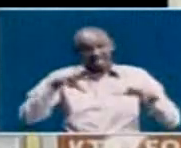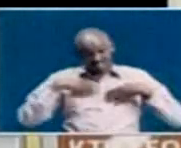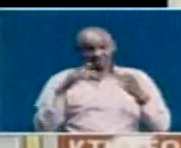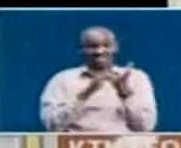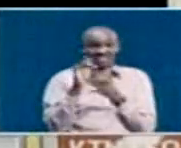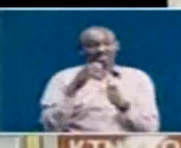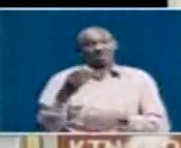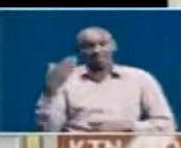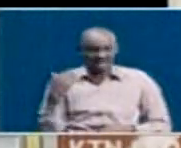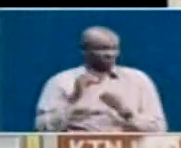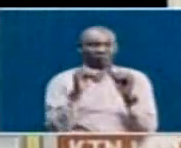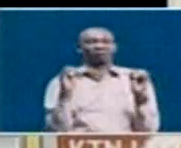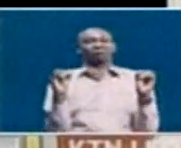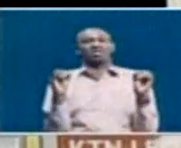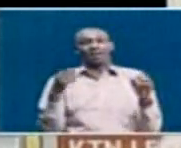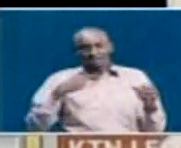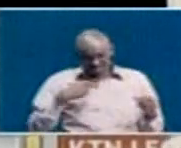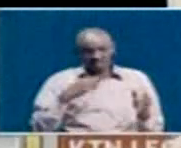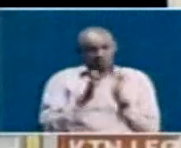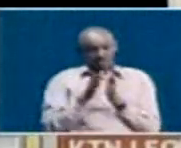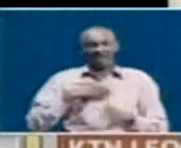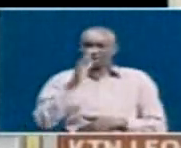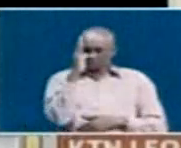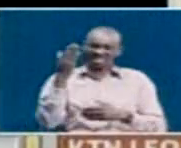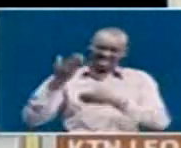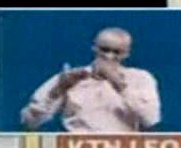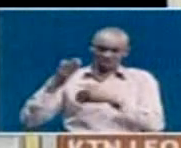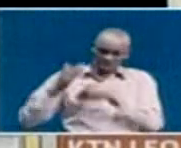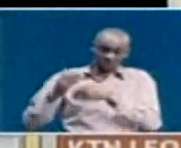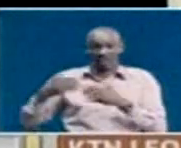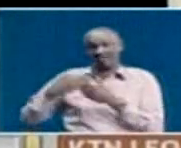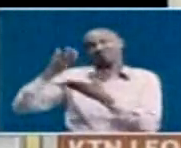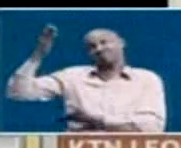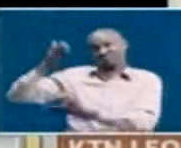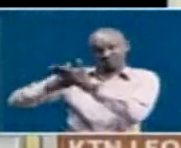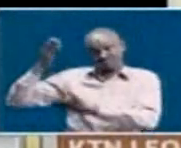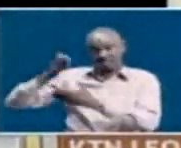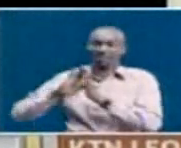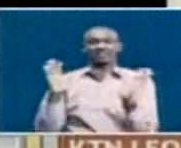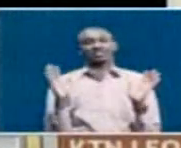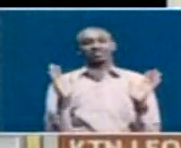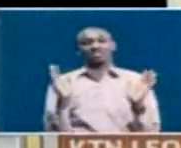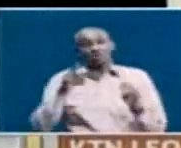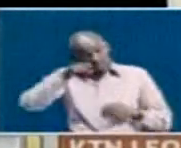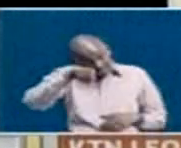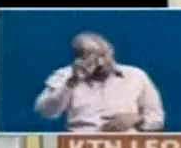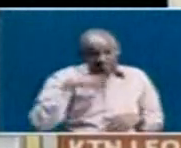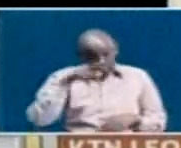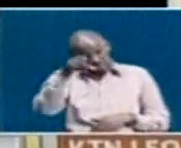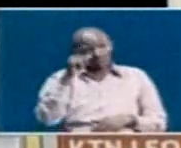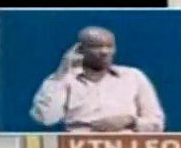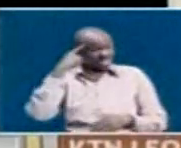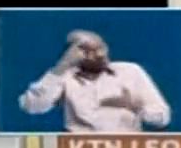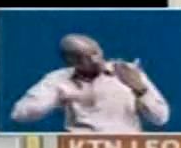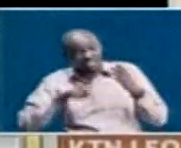kisha nika backslide. Hamna maneno kama hayo. Mimi na Mungu wangu tuna relationship yetu na That's all that matters. Nyinyi wengine pale nje mkitaka kufikiria